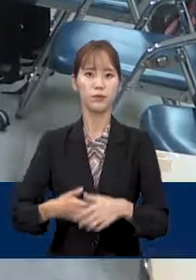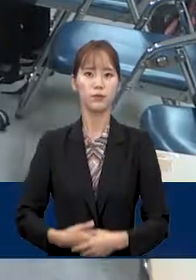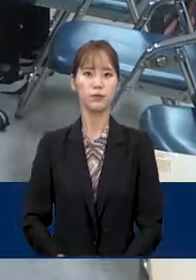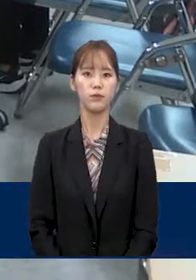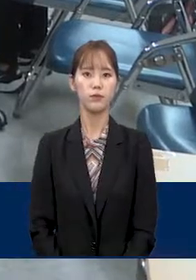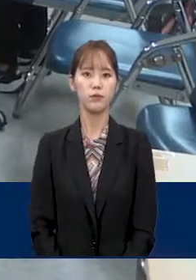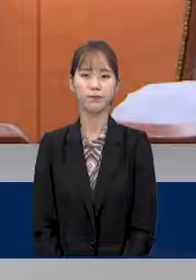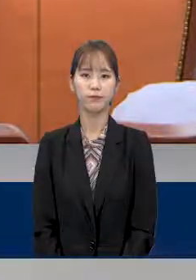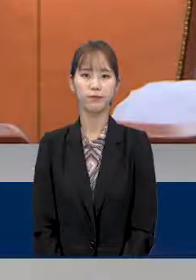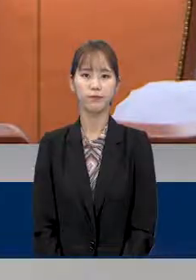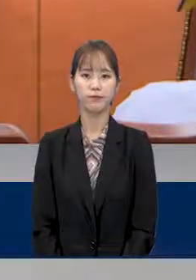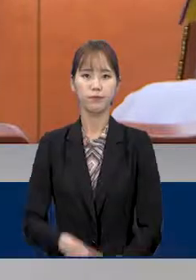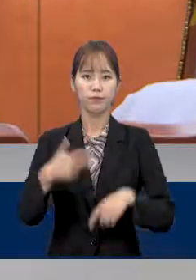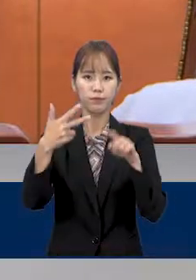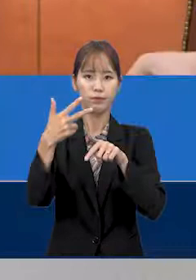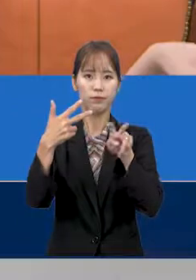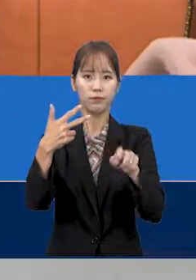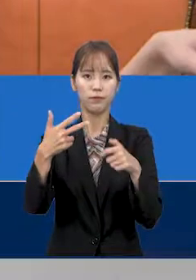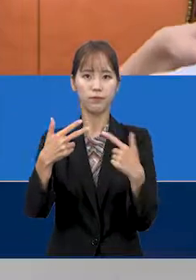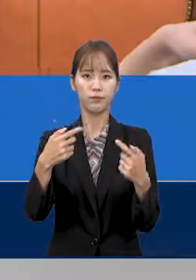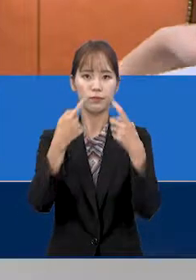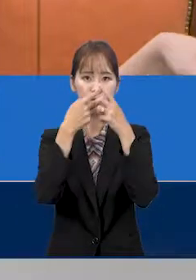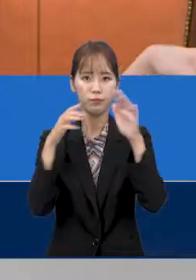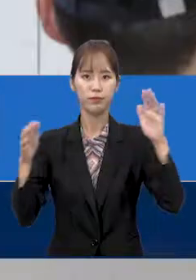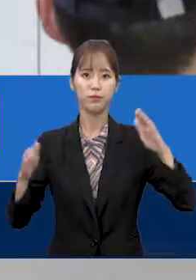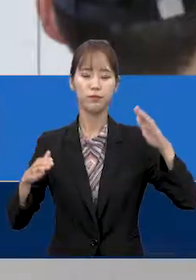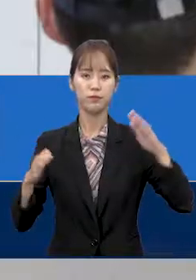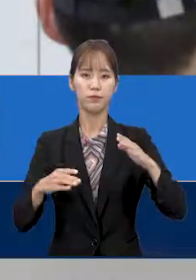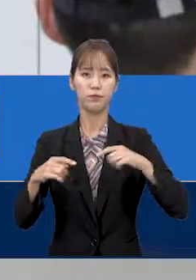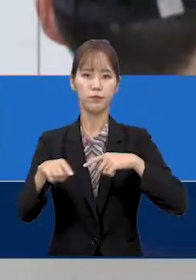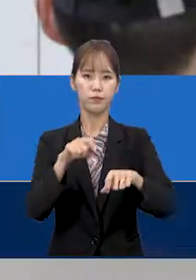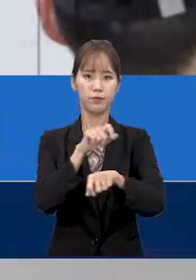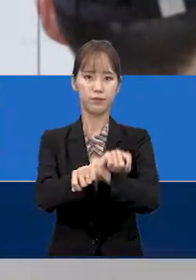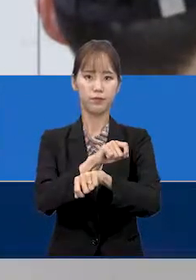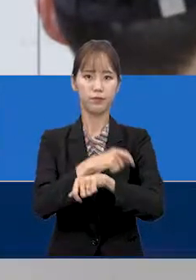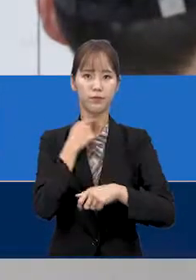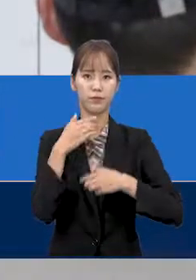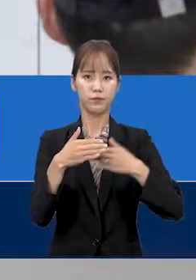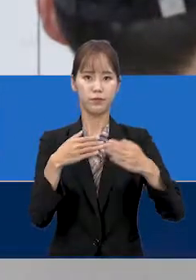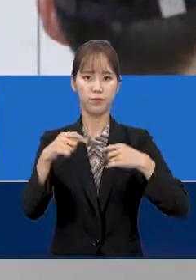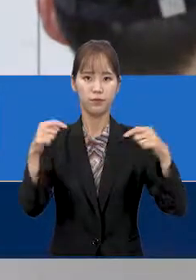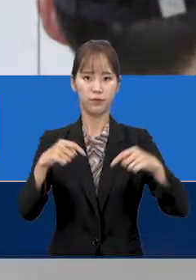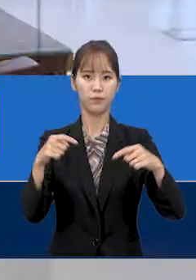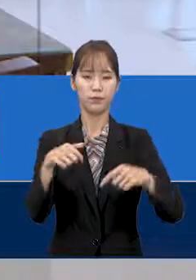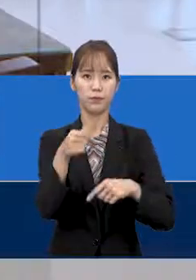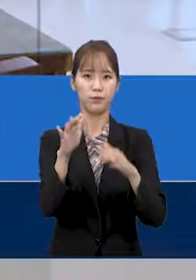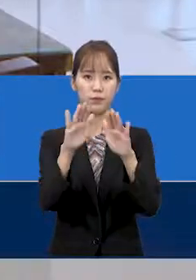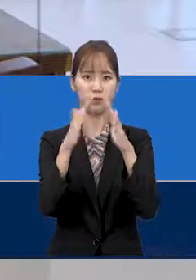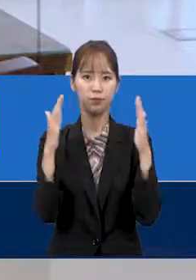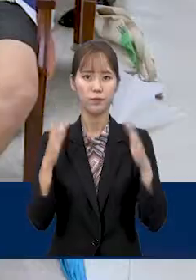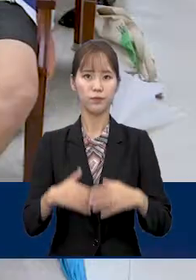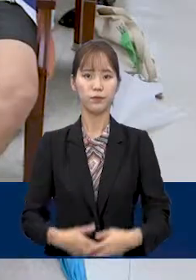됩니다. 7월 26일 대학생 행정체험연수 간담회가 열렸습니다.